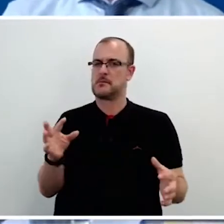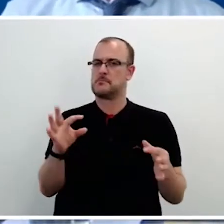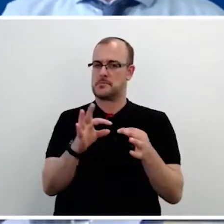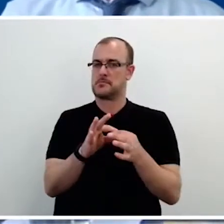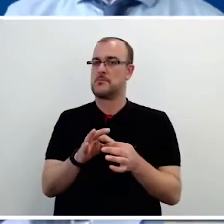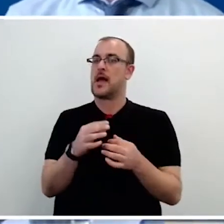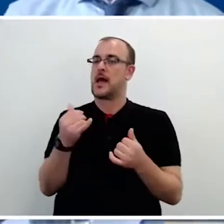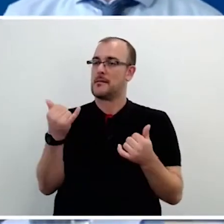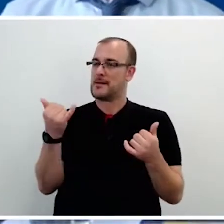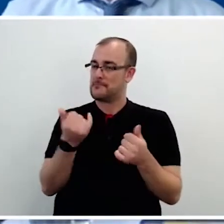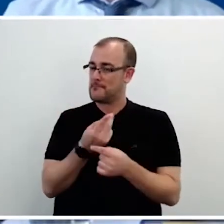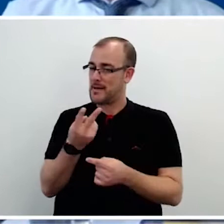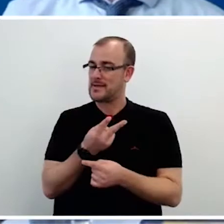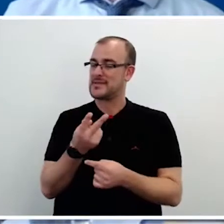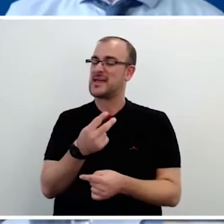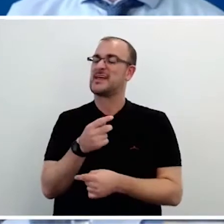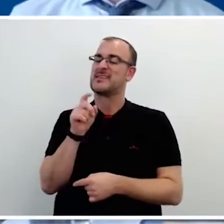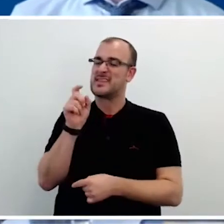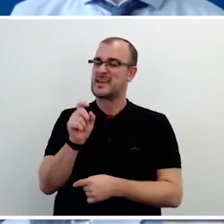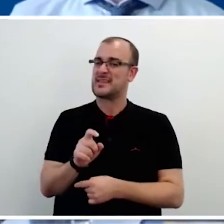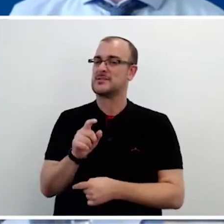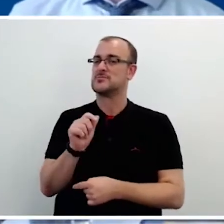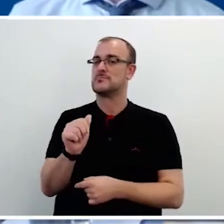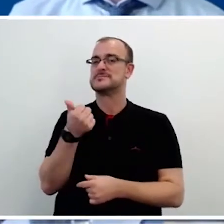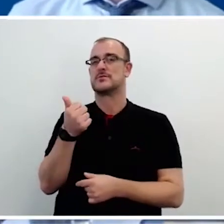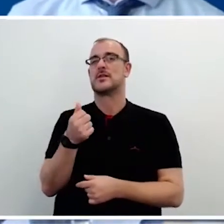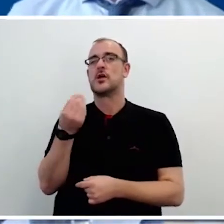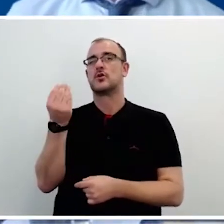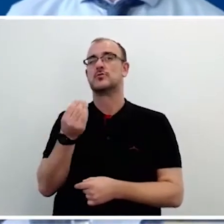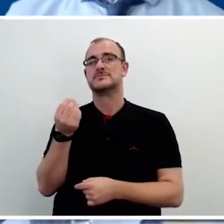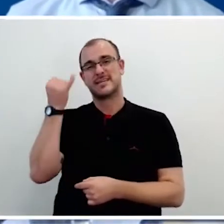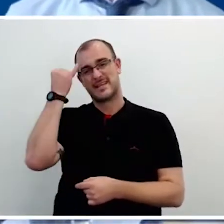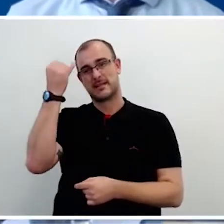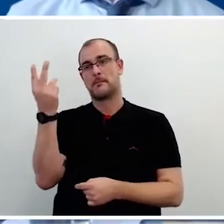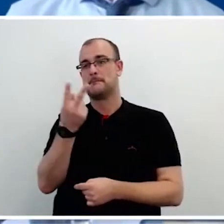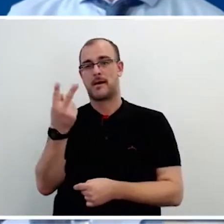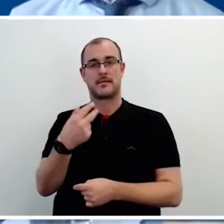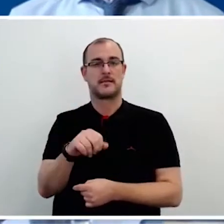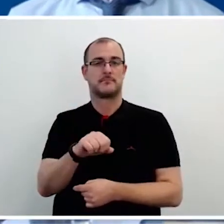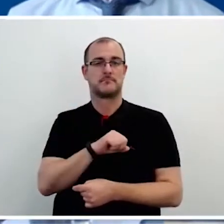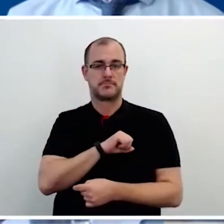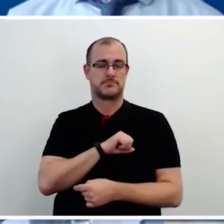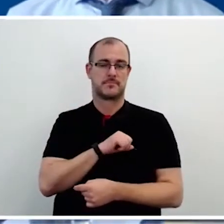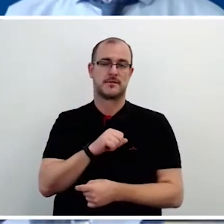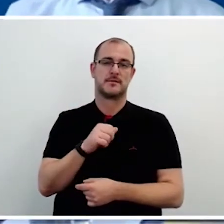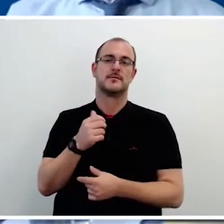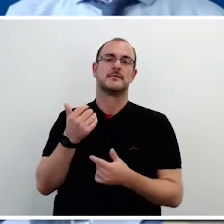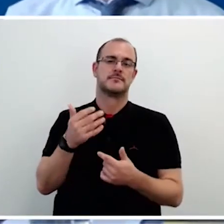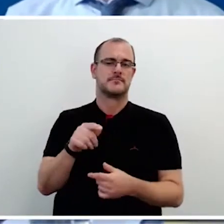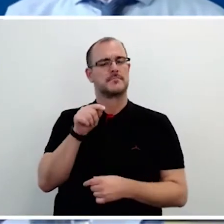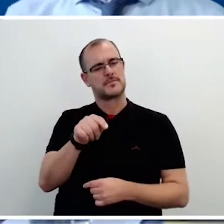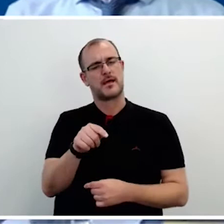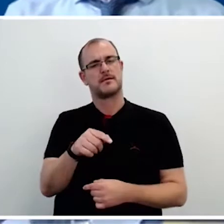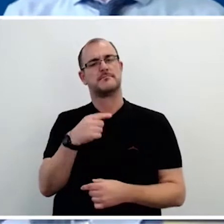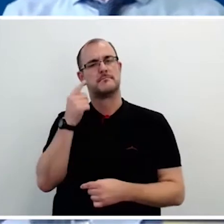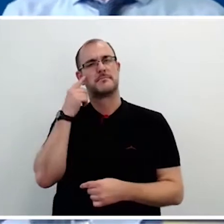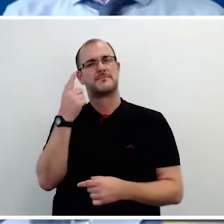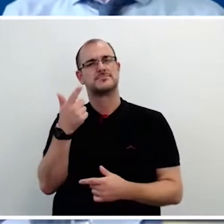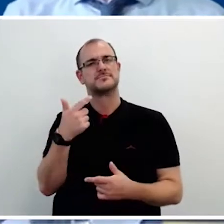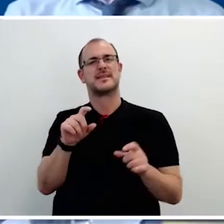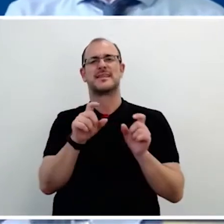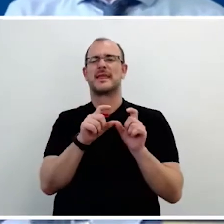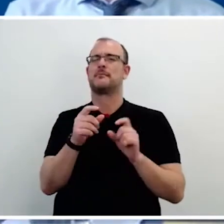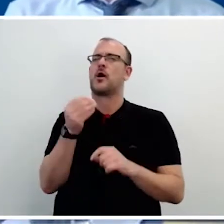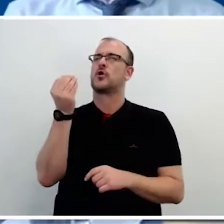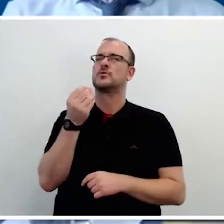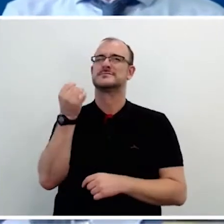aber die von Digitalisierung und vor allem natürlich auch von künstlicher Intelligenz beide betroffen sind. Und da ist ganz bewusst auch dieses Thema